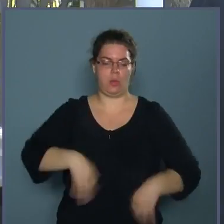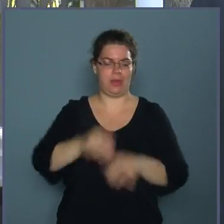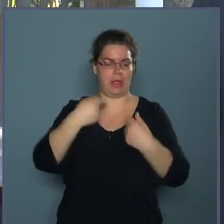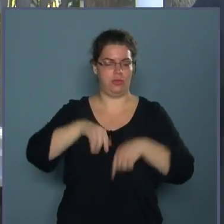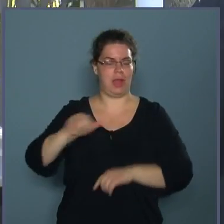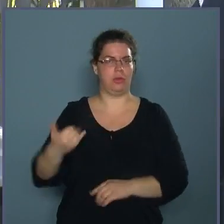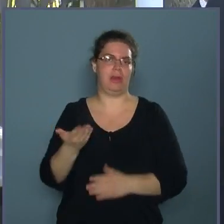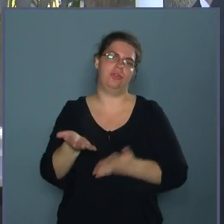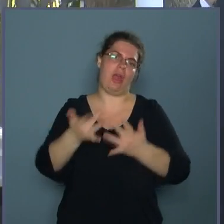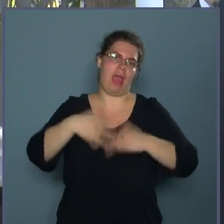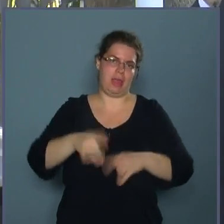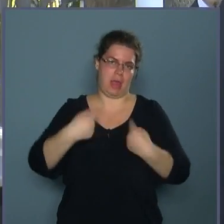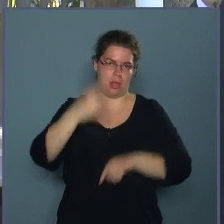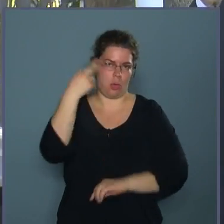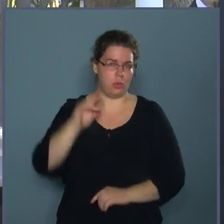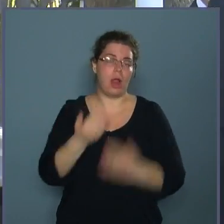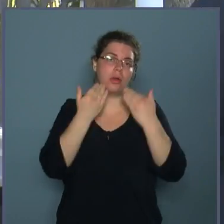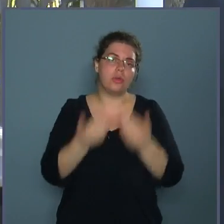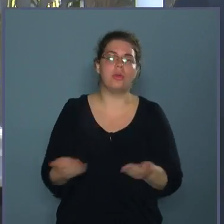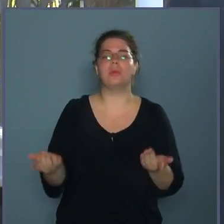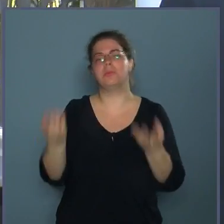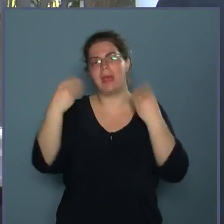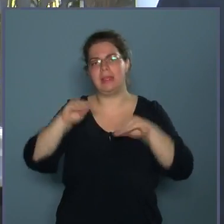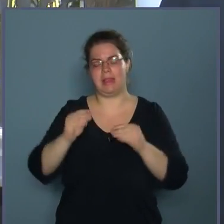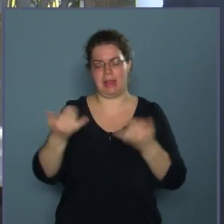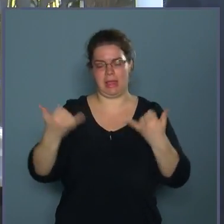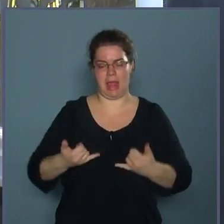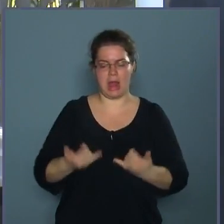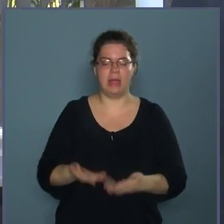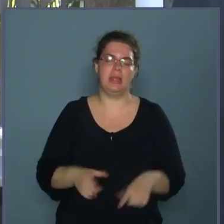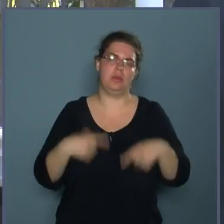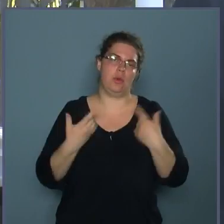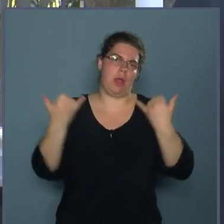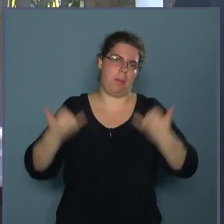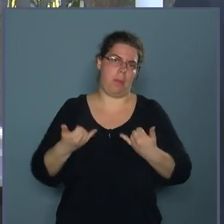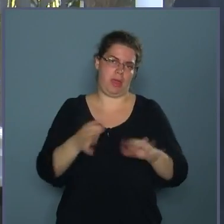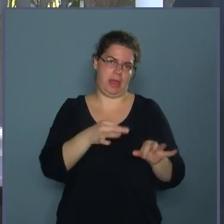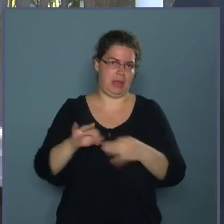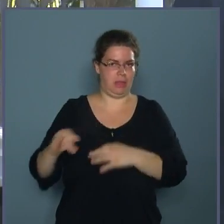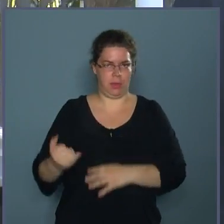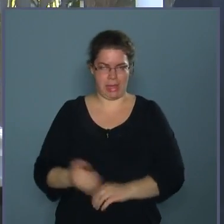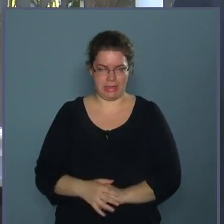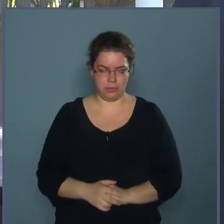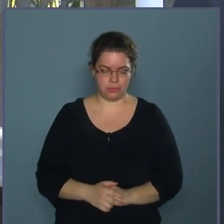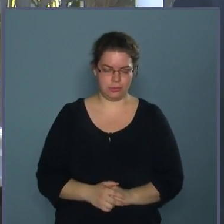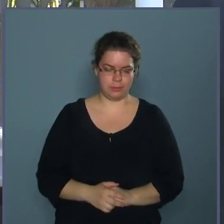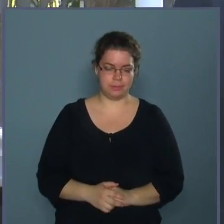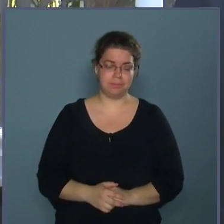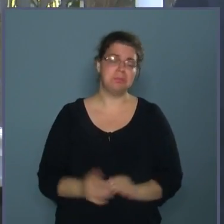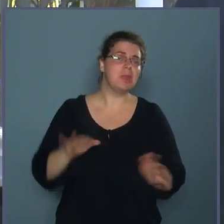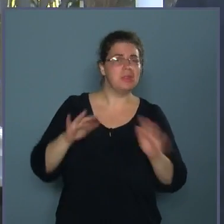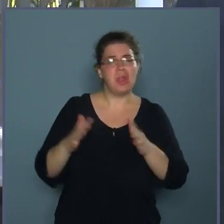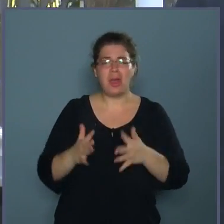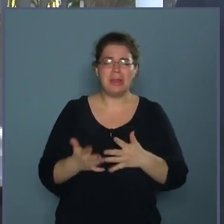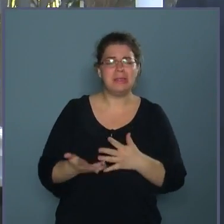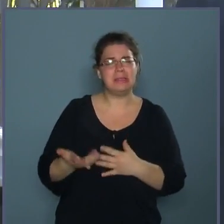és helyi elnök úrra. Köszönöm, hogy megtisztelték jelenlétükkel mai rendezvényünket is. Talán nem